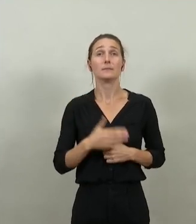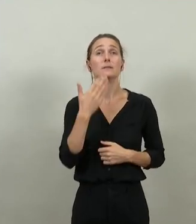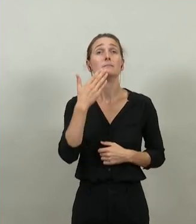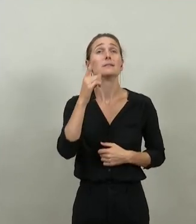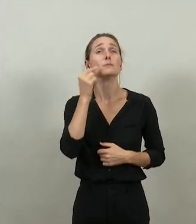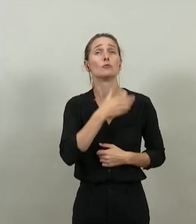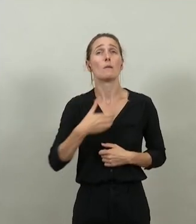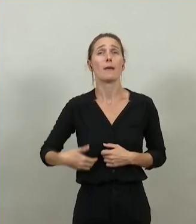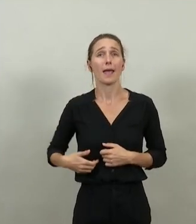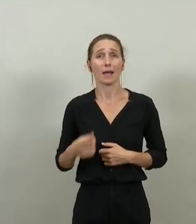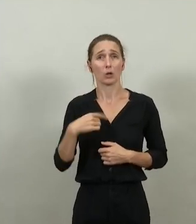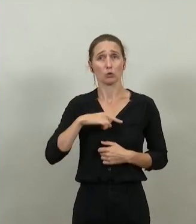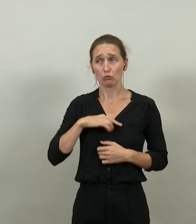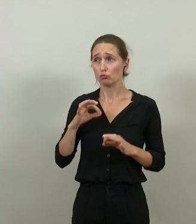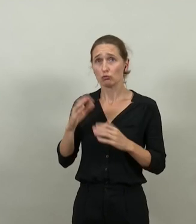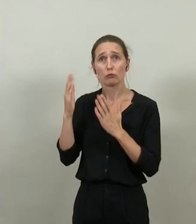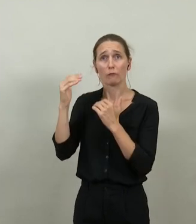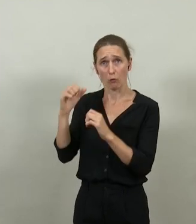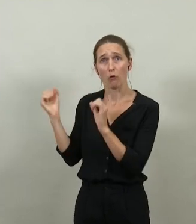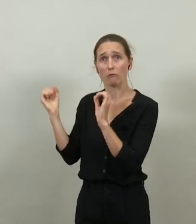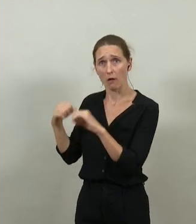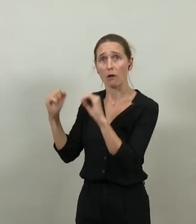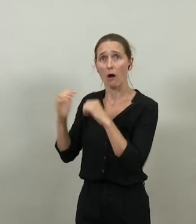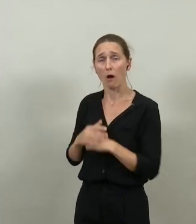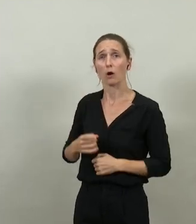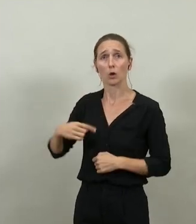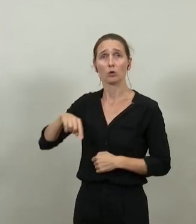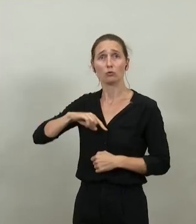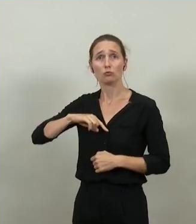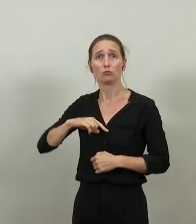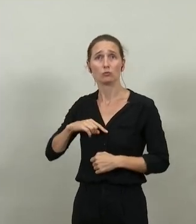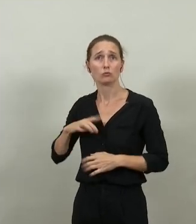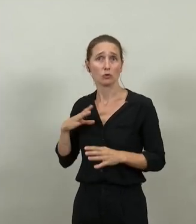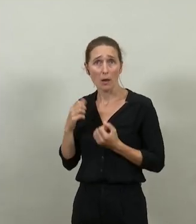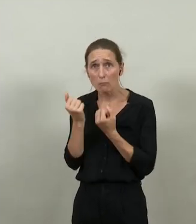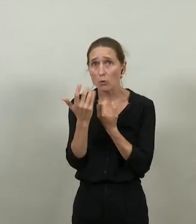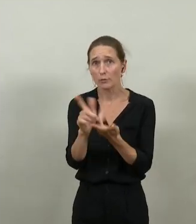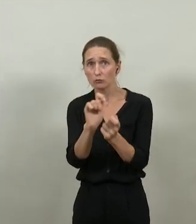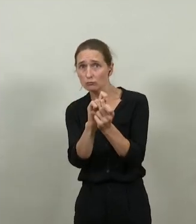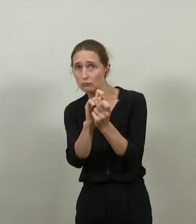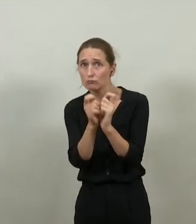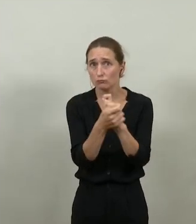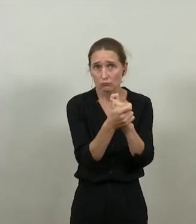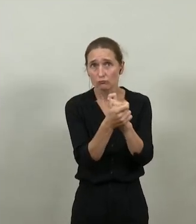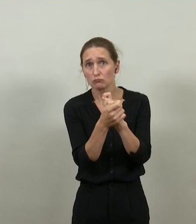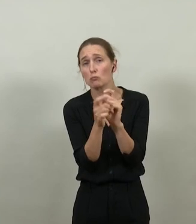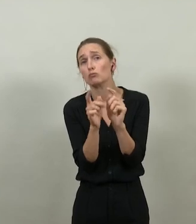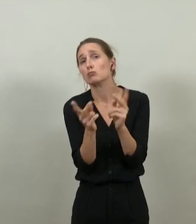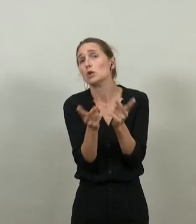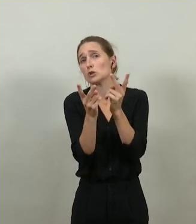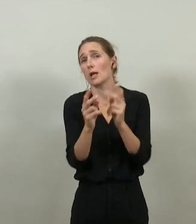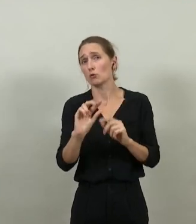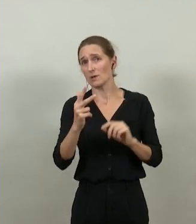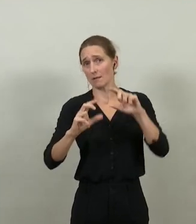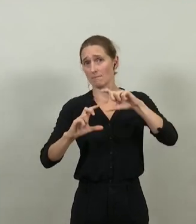partageons ce ce vœux nous nous avons une proposition de modification légère du 3e